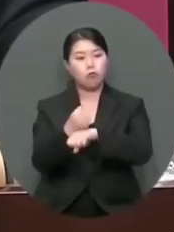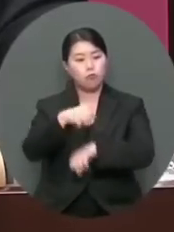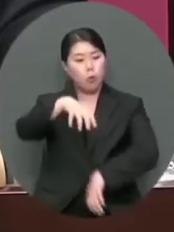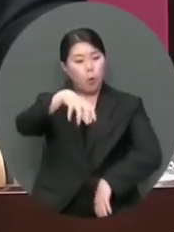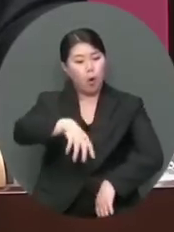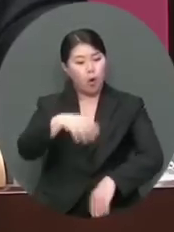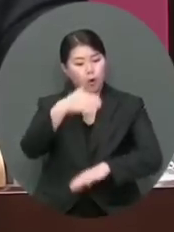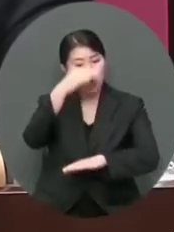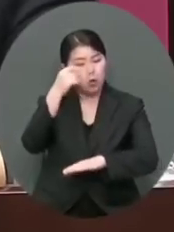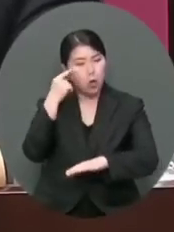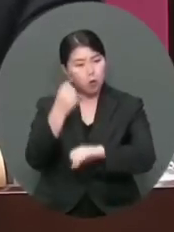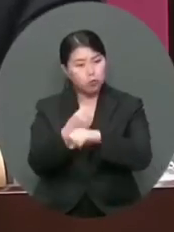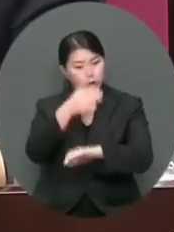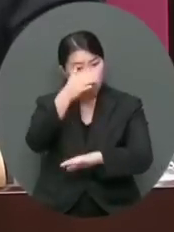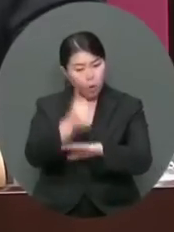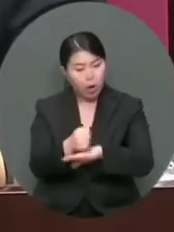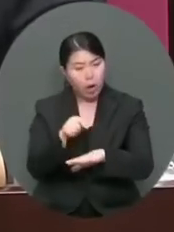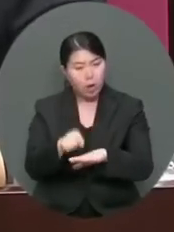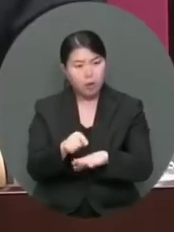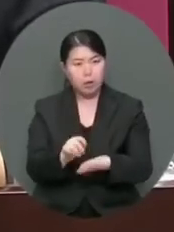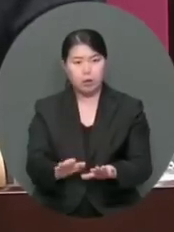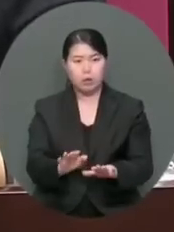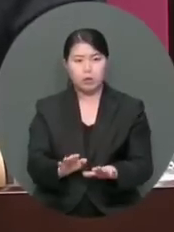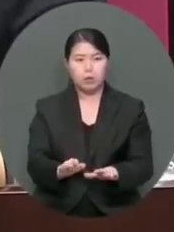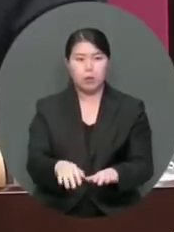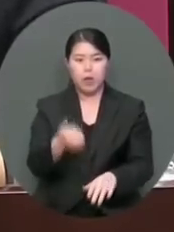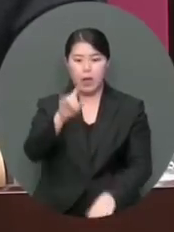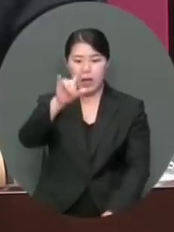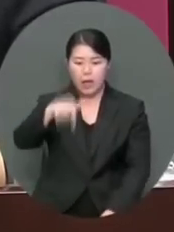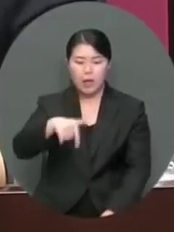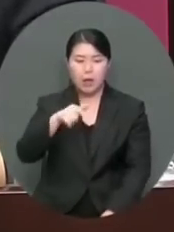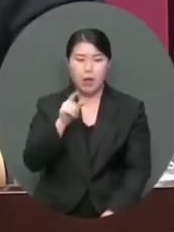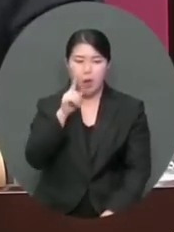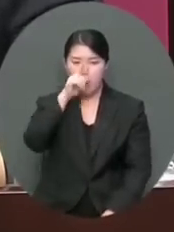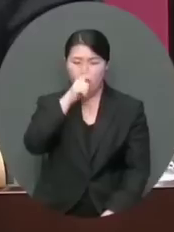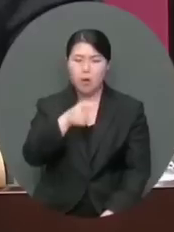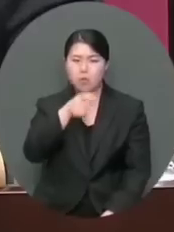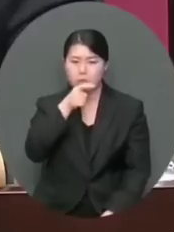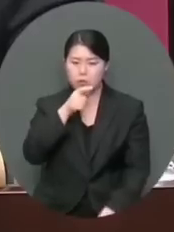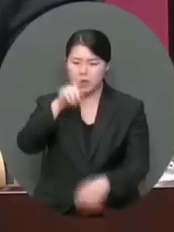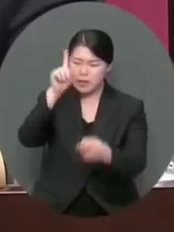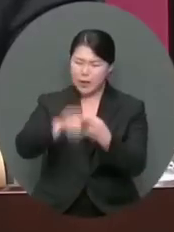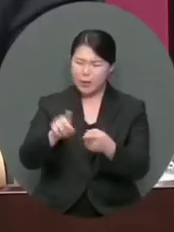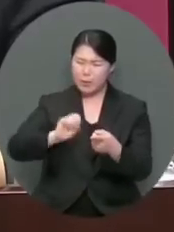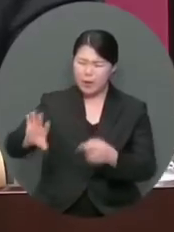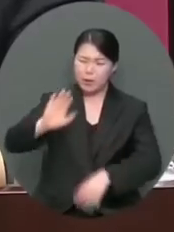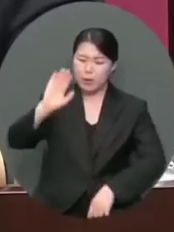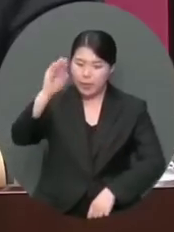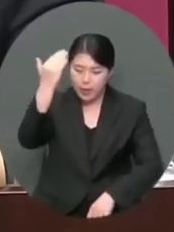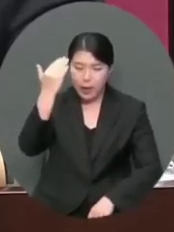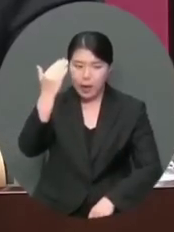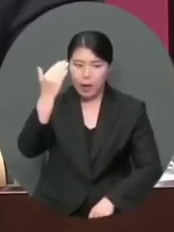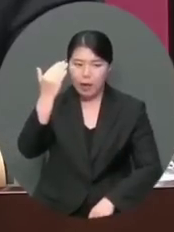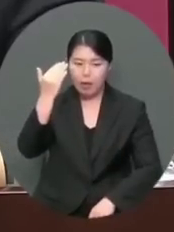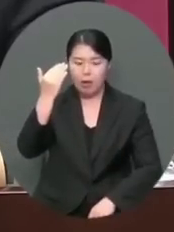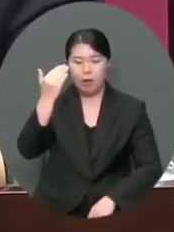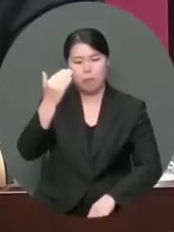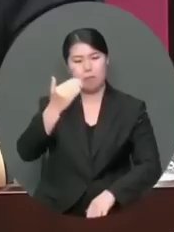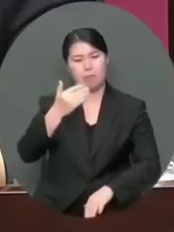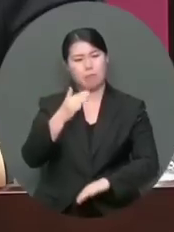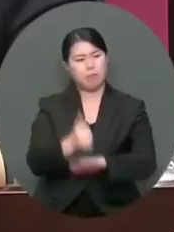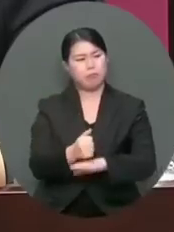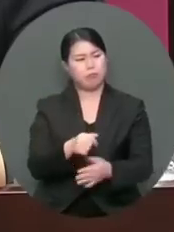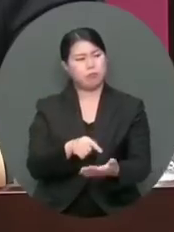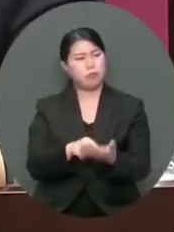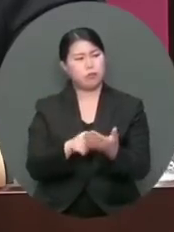이 연구소의 연구 결과가 마치 핵 오염수 그대로 방류해도 좋다. 이렇게 결과를 냈는데